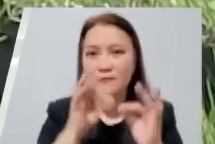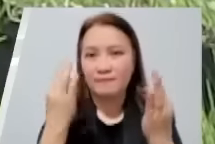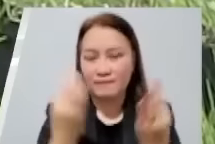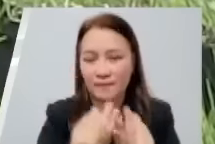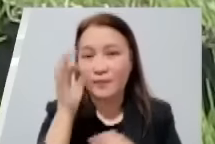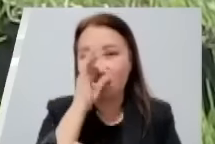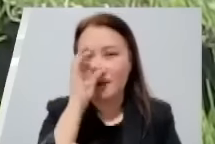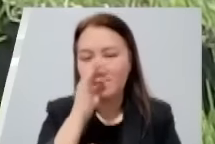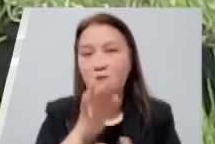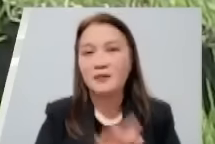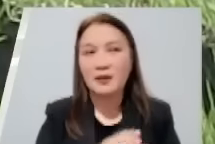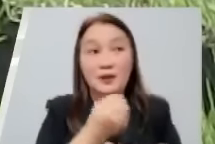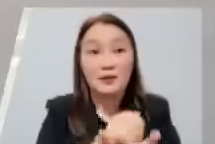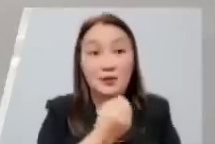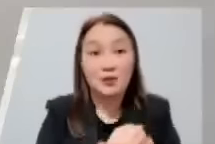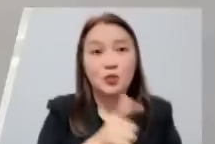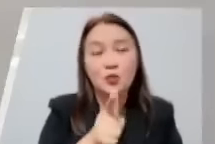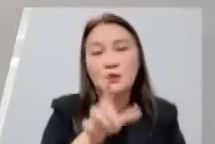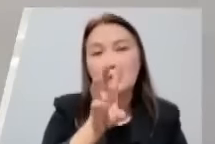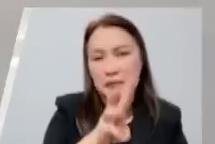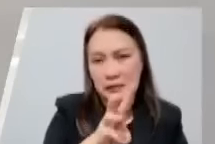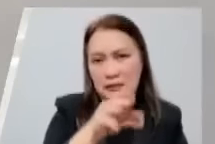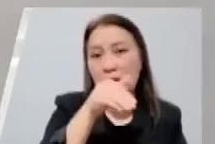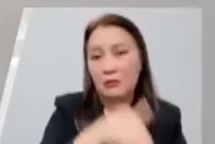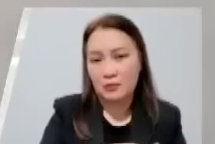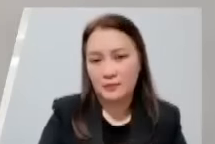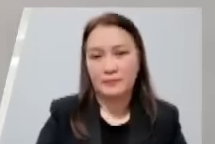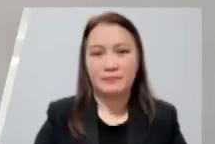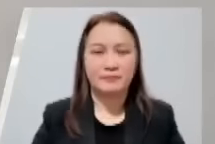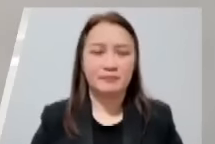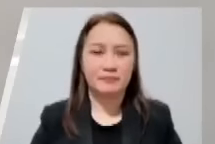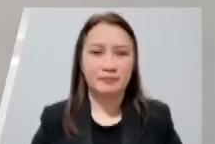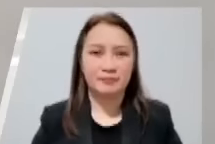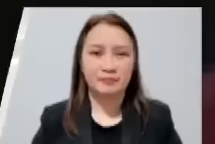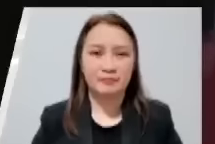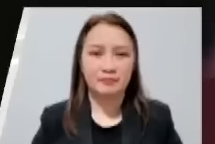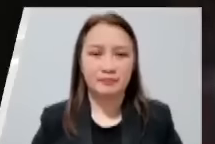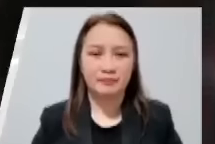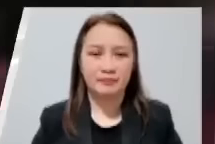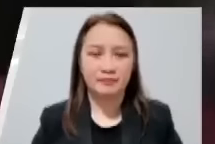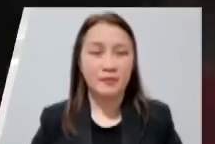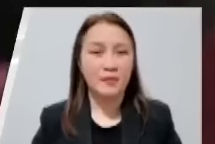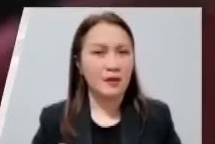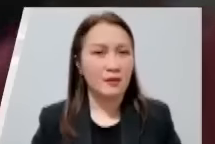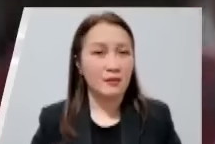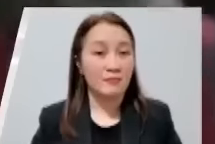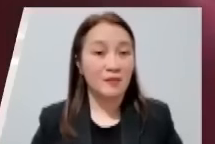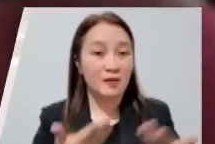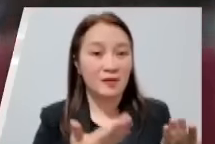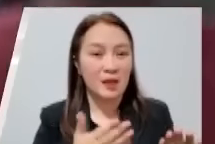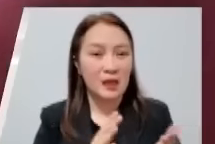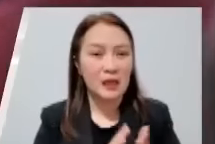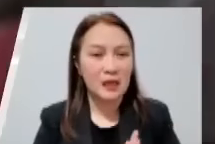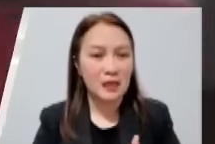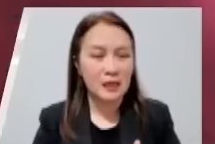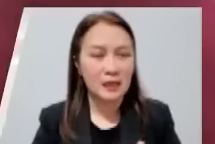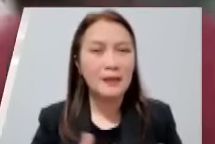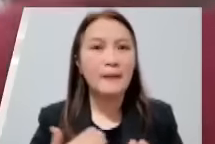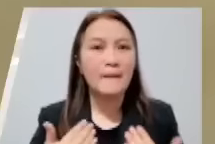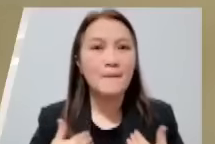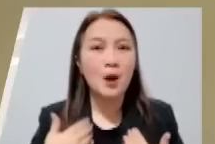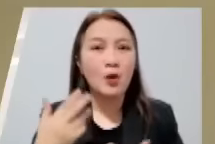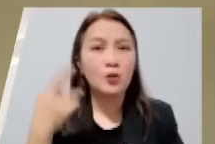sa 26,000 pesos. Yung average na pinapalabas sa upper middle income tayo ay dahil sa sobrang laki